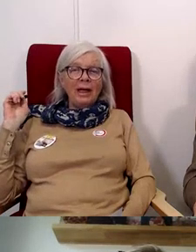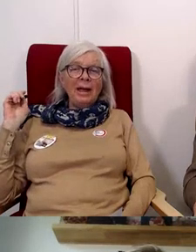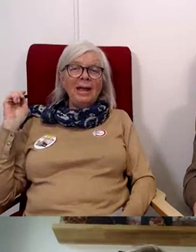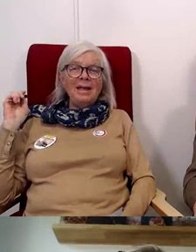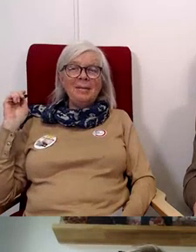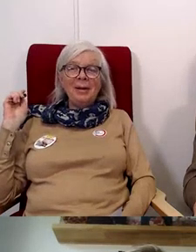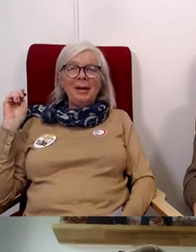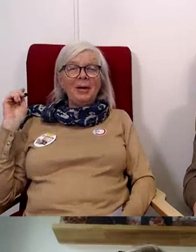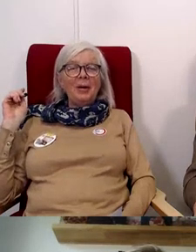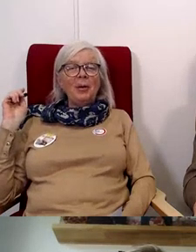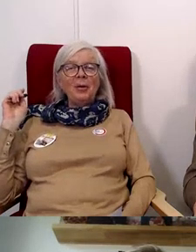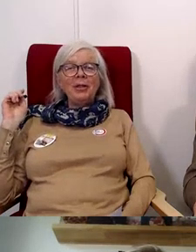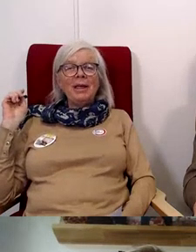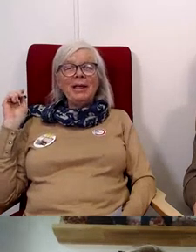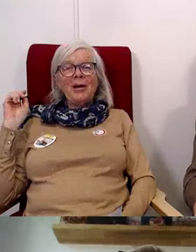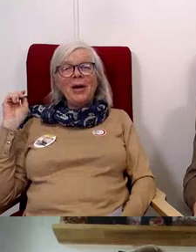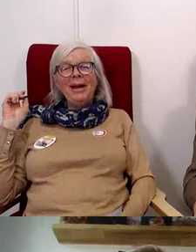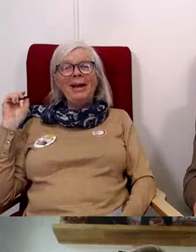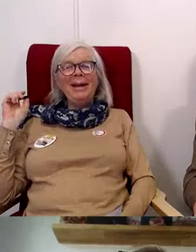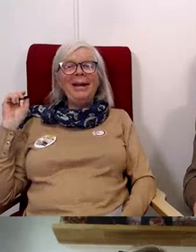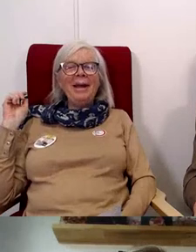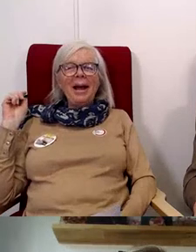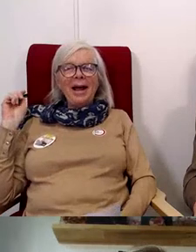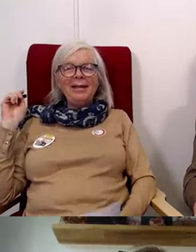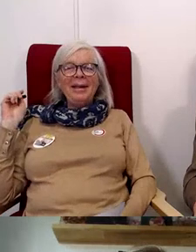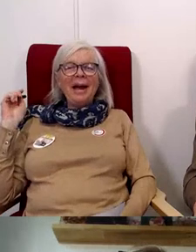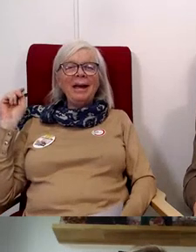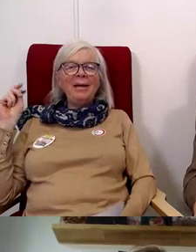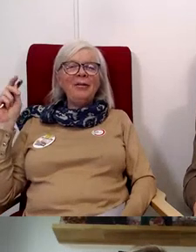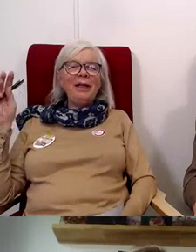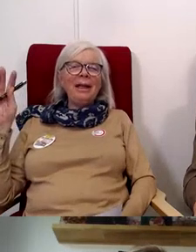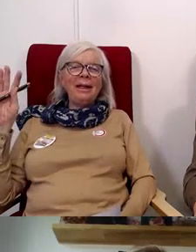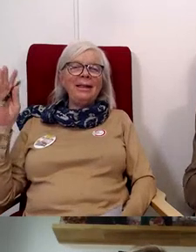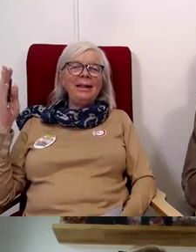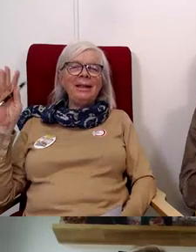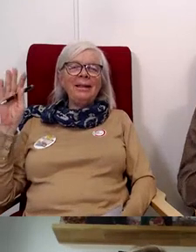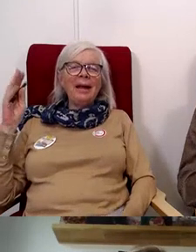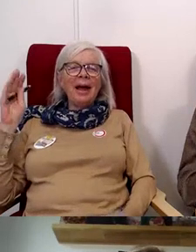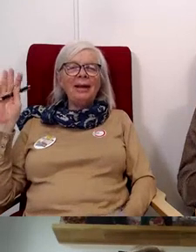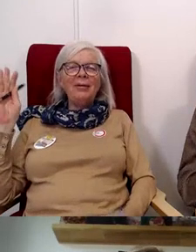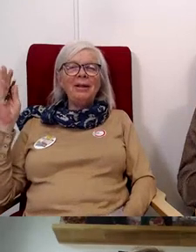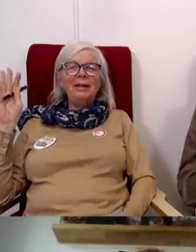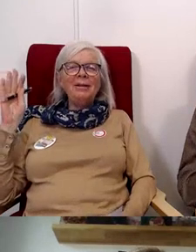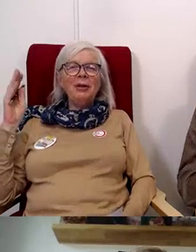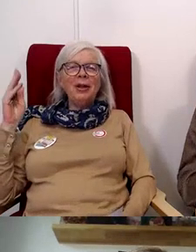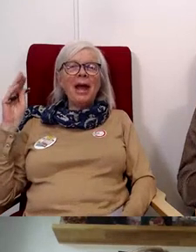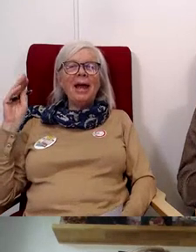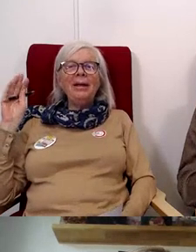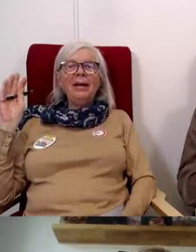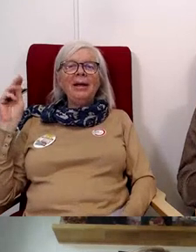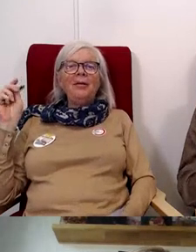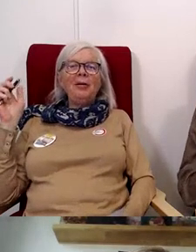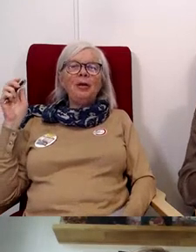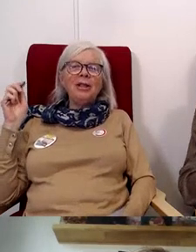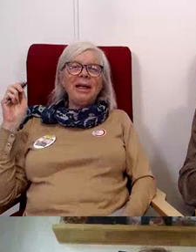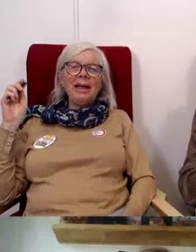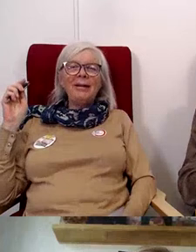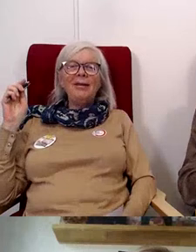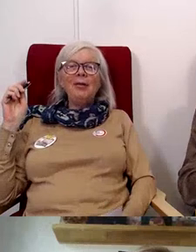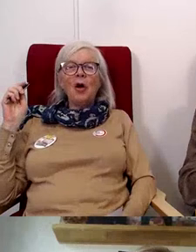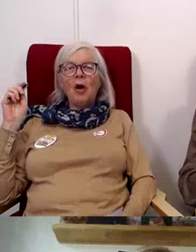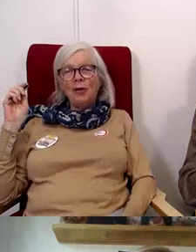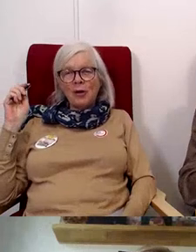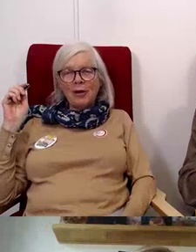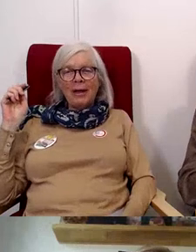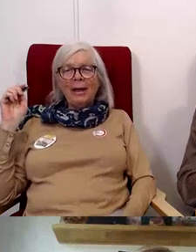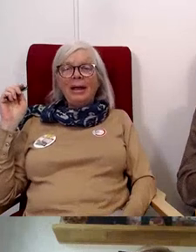Ja eller nej? Och då ser jag att ni alla vinkar lite halv sådär. Vi får se,